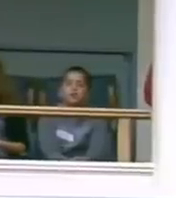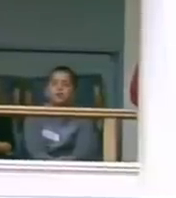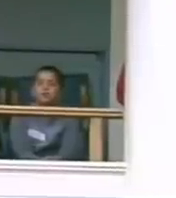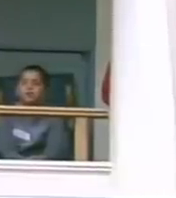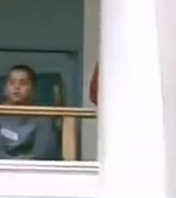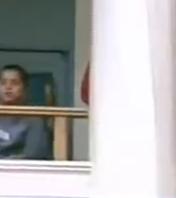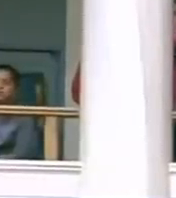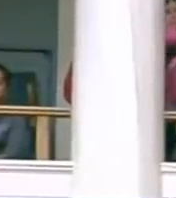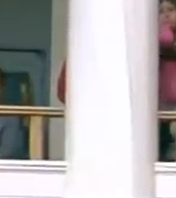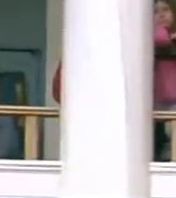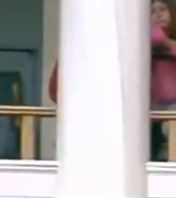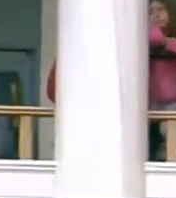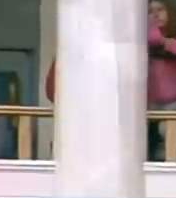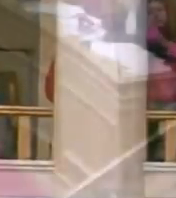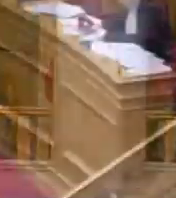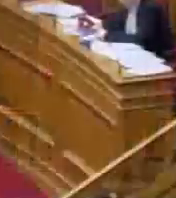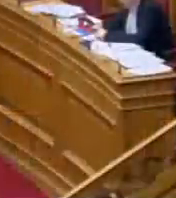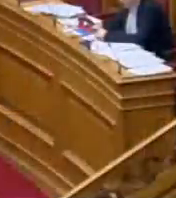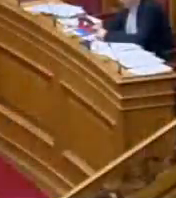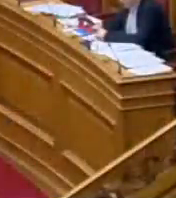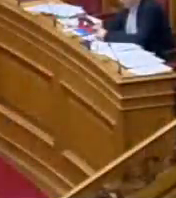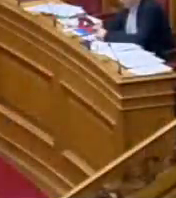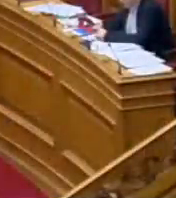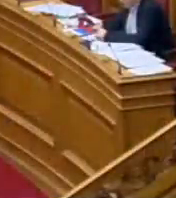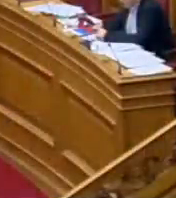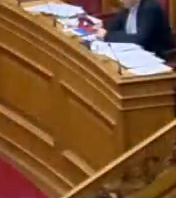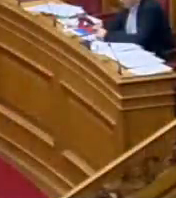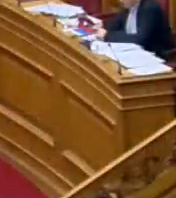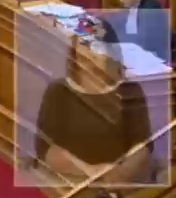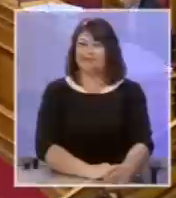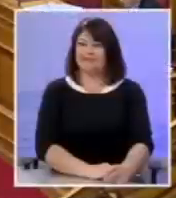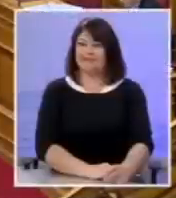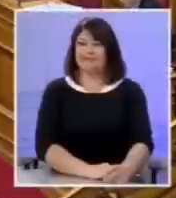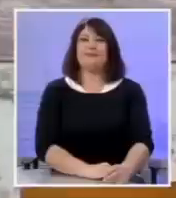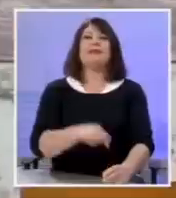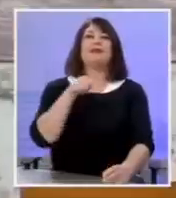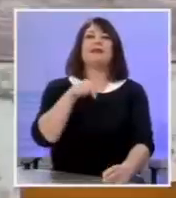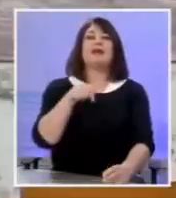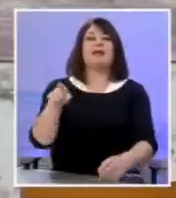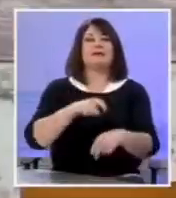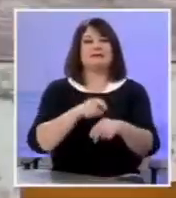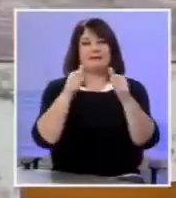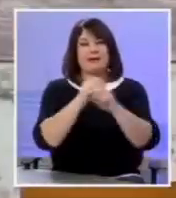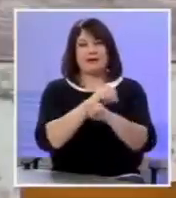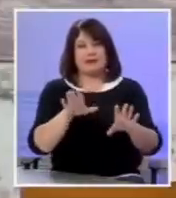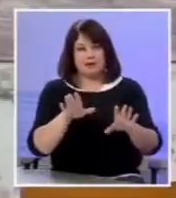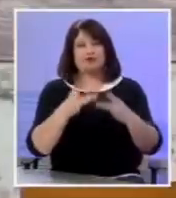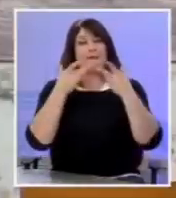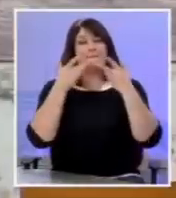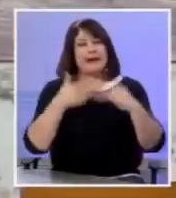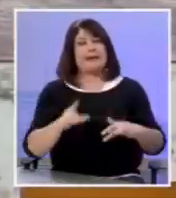Ανακοινώνω στο σώμα επιστολή παρέτησης του βουλευτή κυρίου Σακελαρίδη προς τον πρόεδρο της Βουλής, προς τον πρόεδρο της Βουλής των